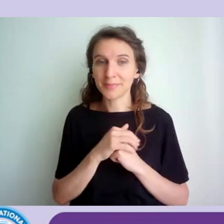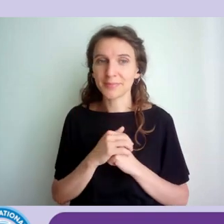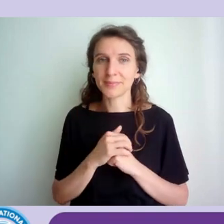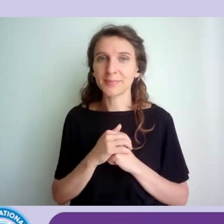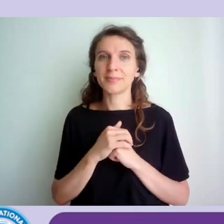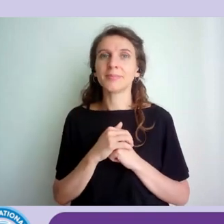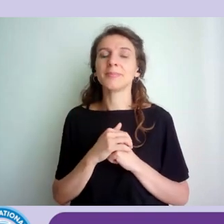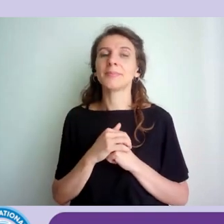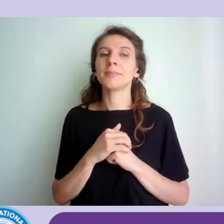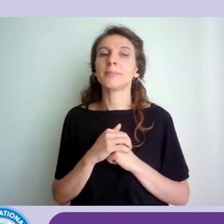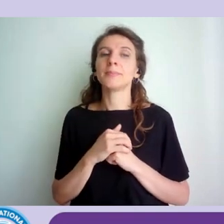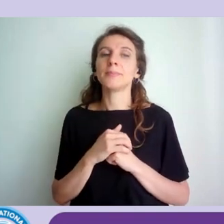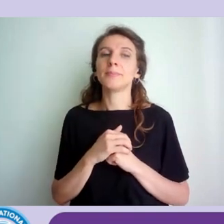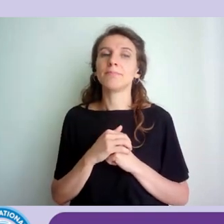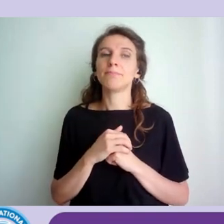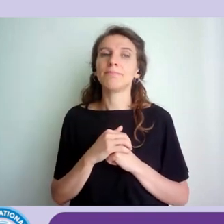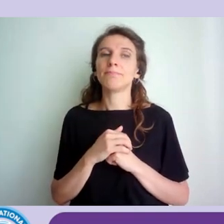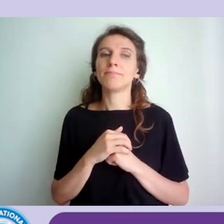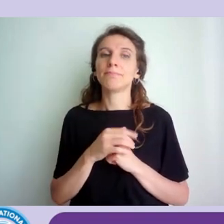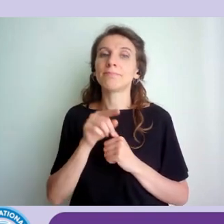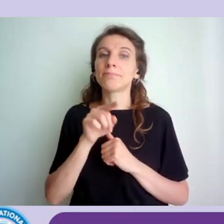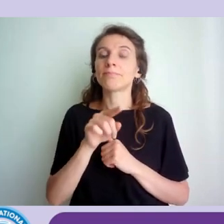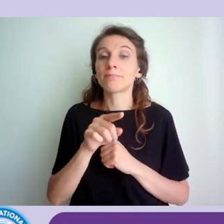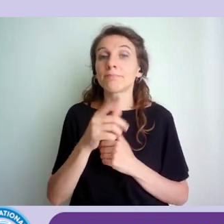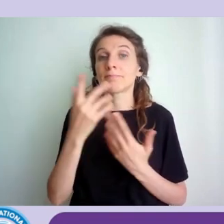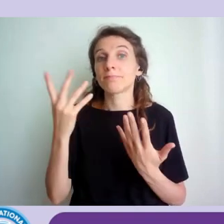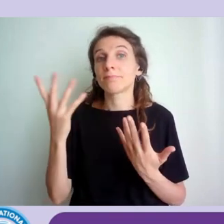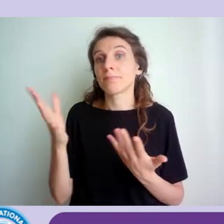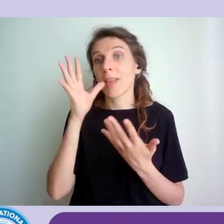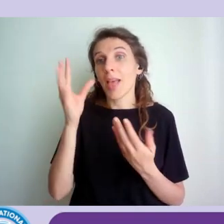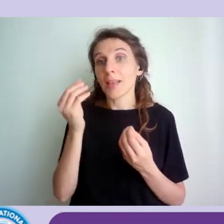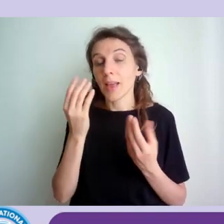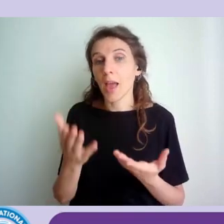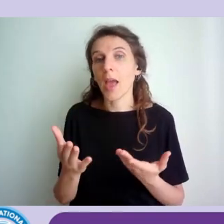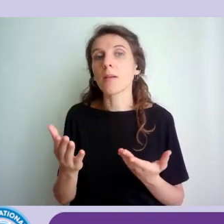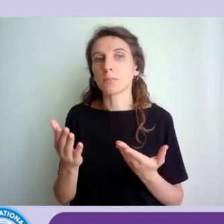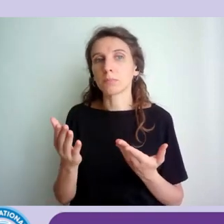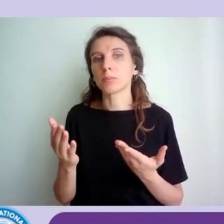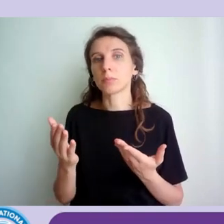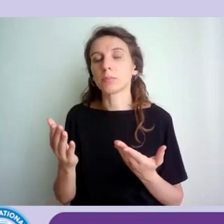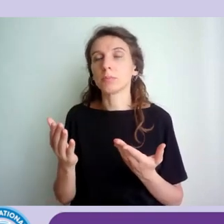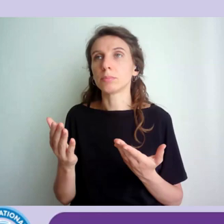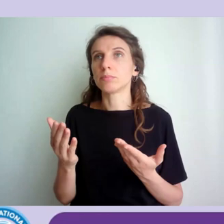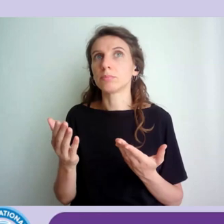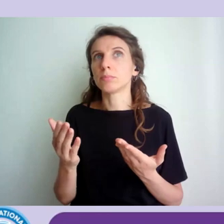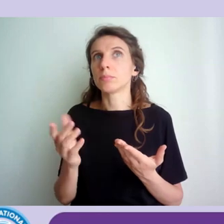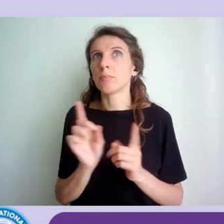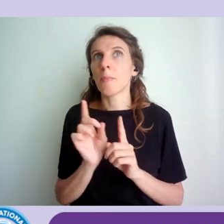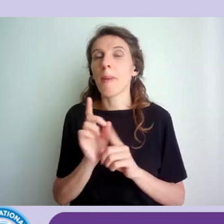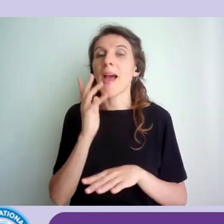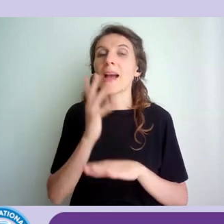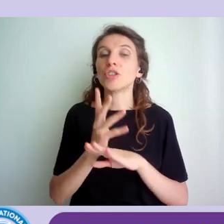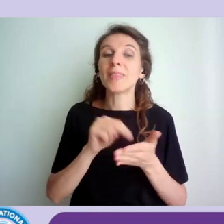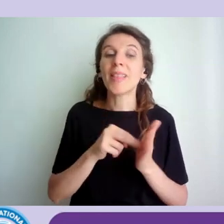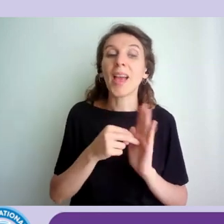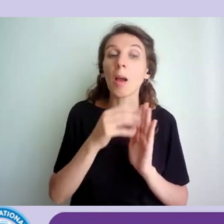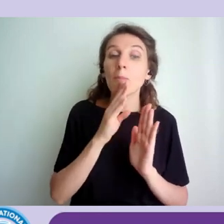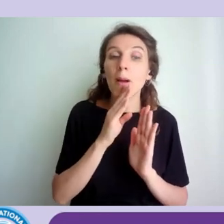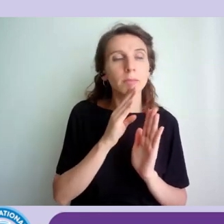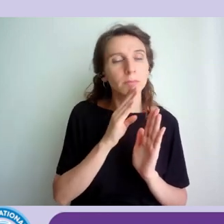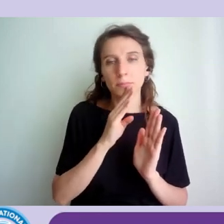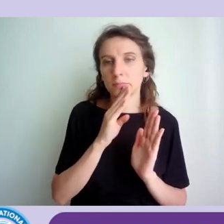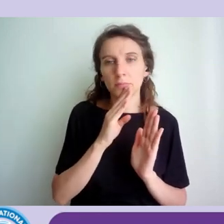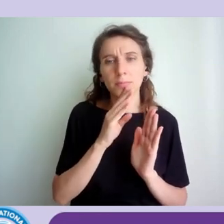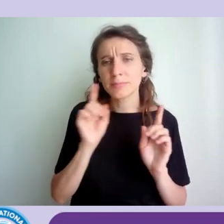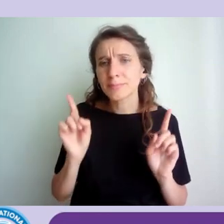e e questo tanto per fare esempi di dove non basta B soltanto l'accessibilità tecnica ma effettivamente è